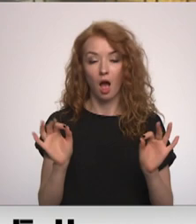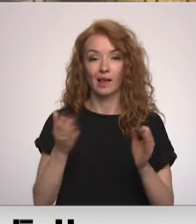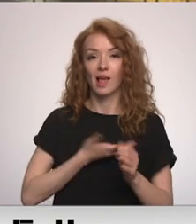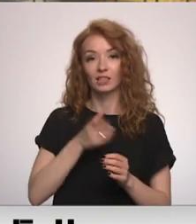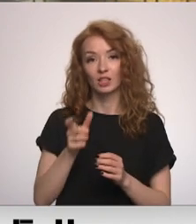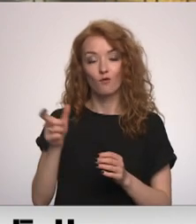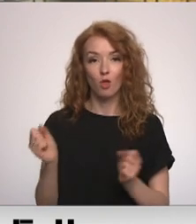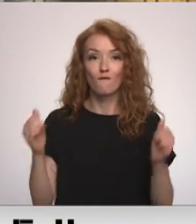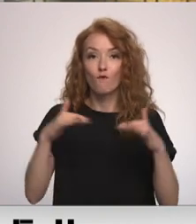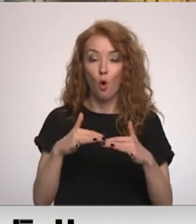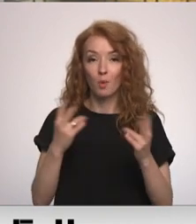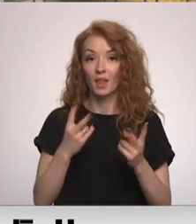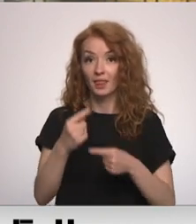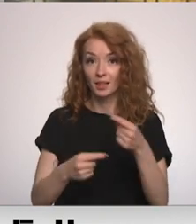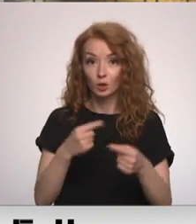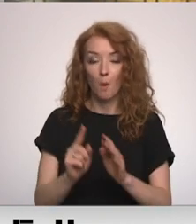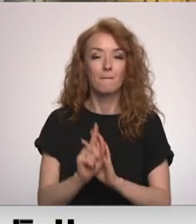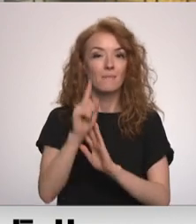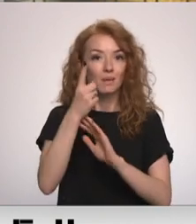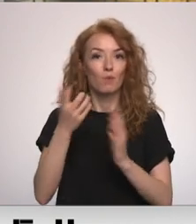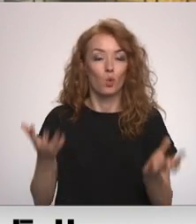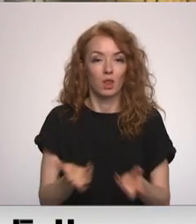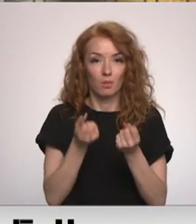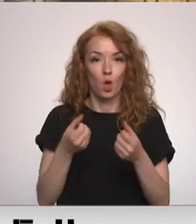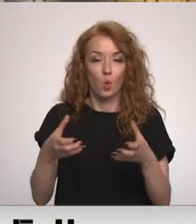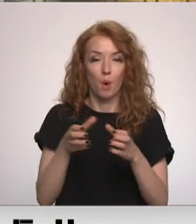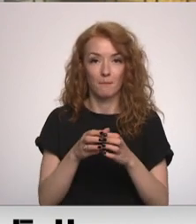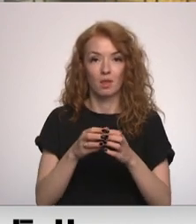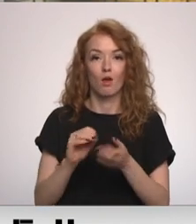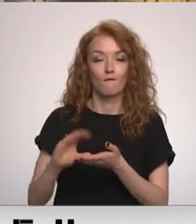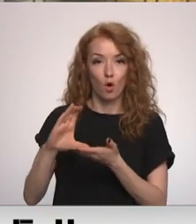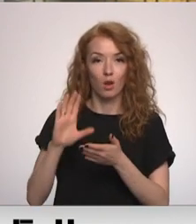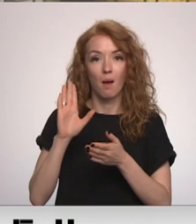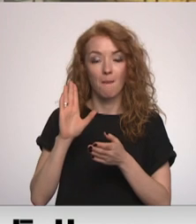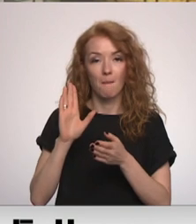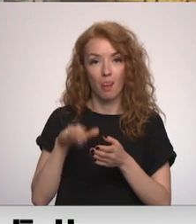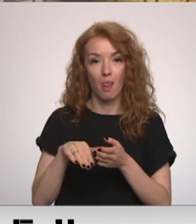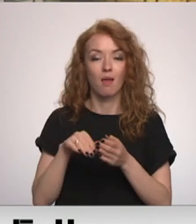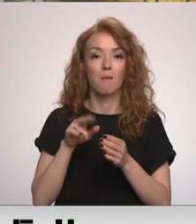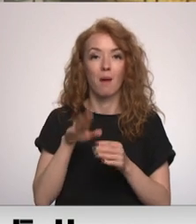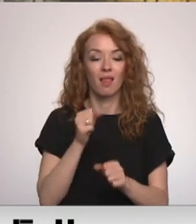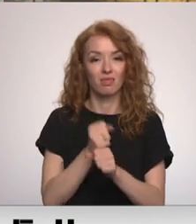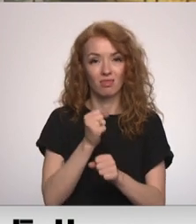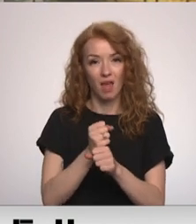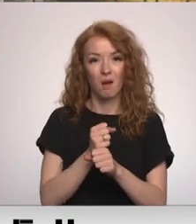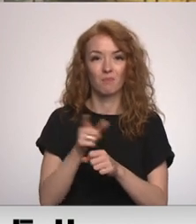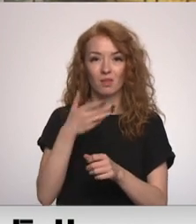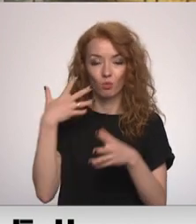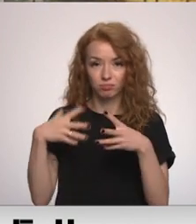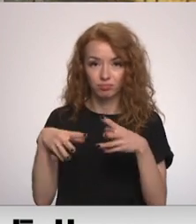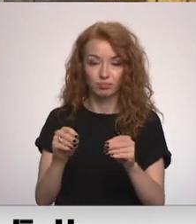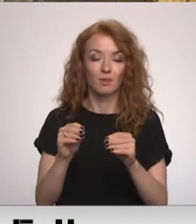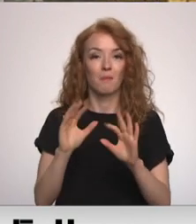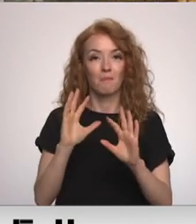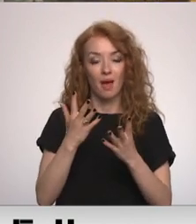fórumu tradīciju un paši pirmie Latvijā nodibināja kopienu fondu, lai par neizdarītiem darbiem nenorādītu tikai vietvaras virzienā, bet